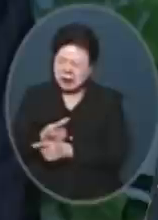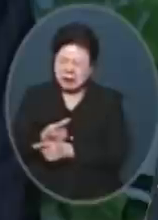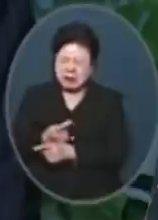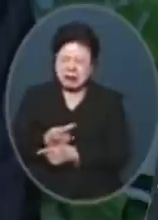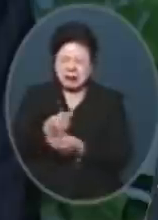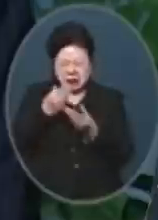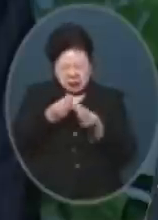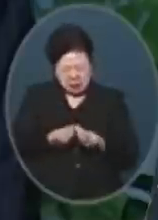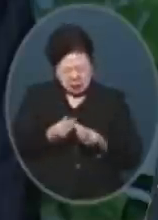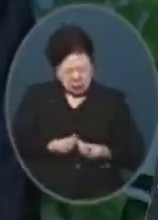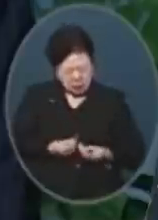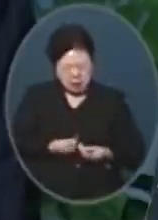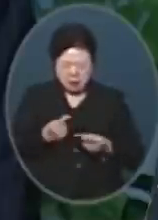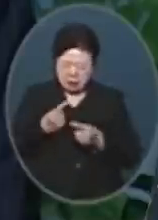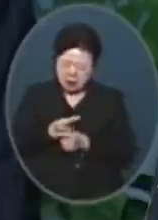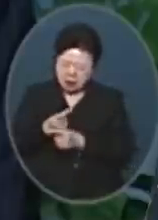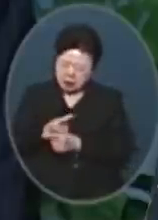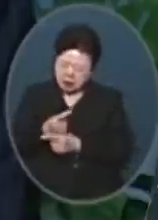내용이